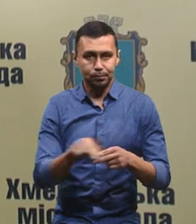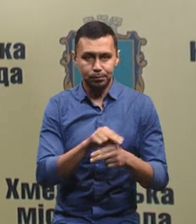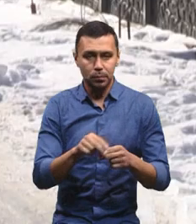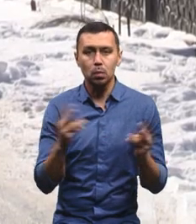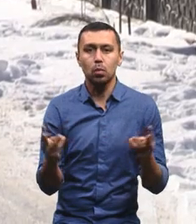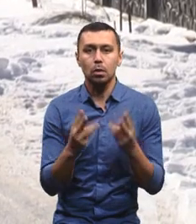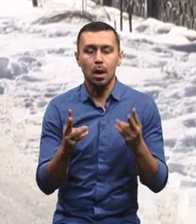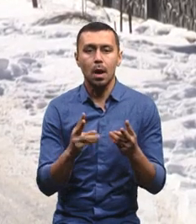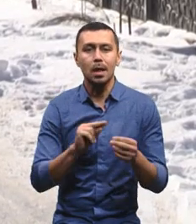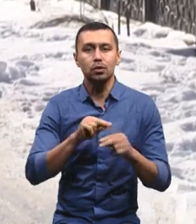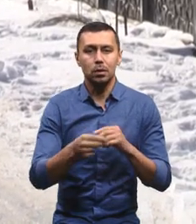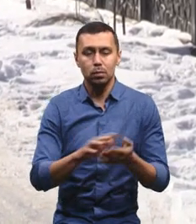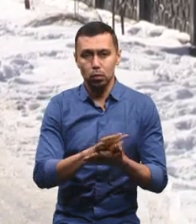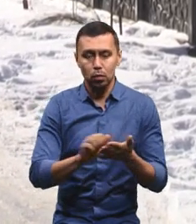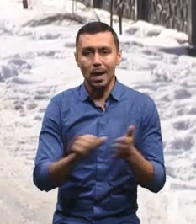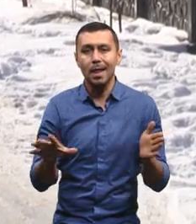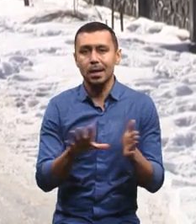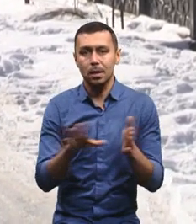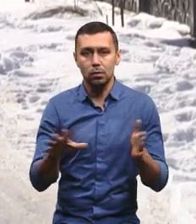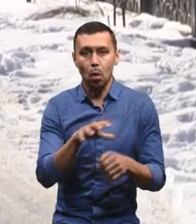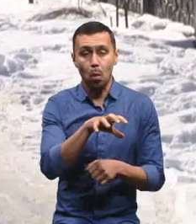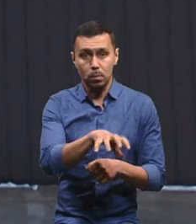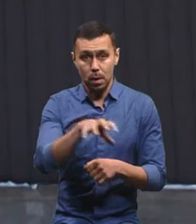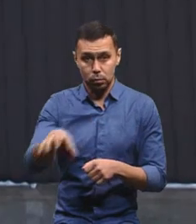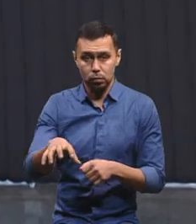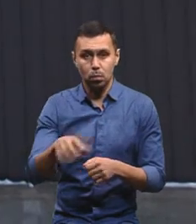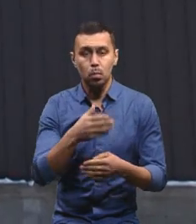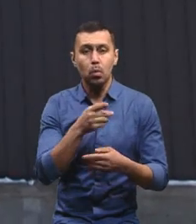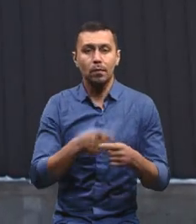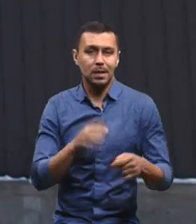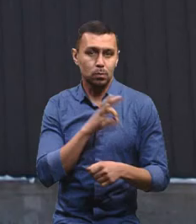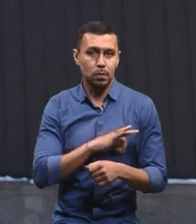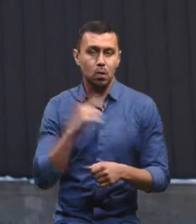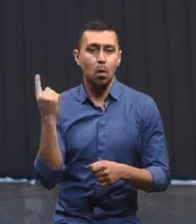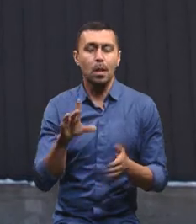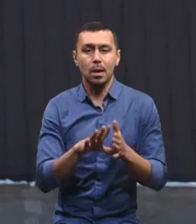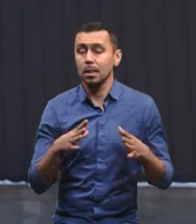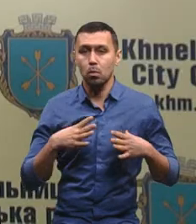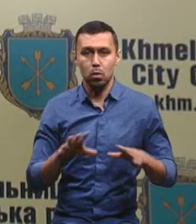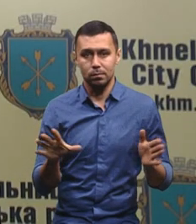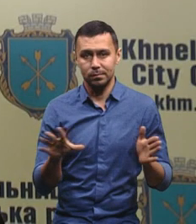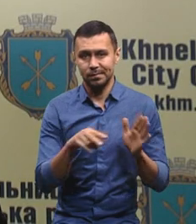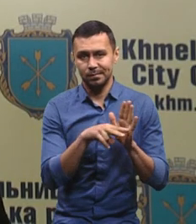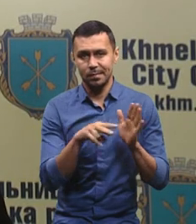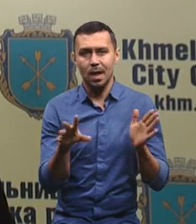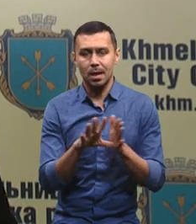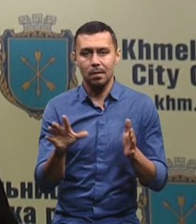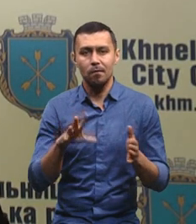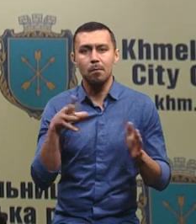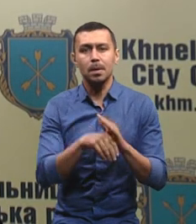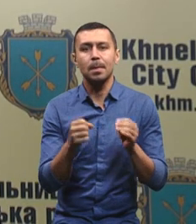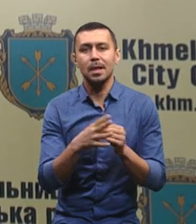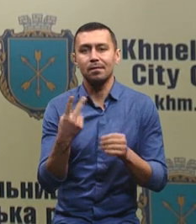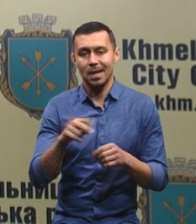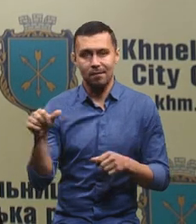пожежу але через пошкодження енергетичного об'єкту половини споживачів Обленерго не було електрики в межах там 15-20